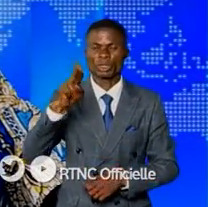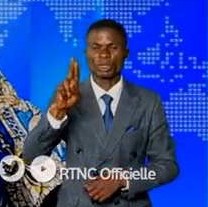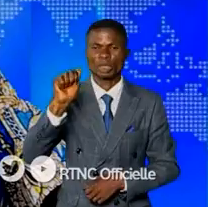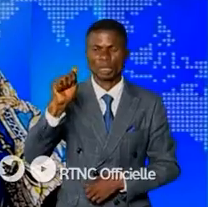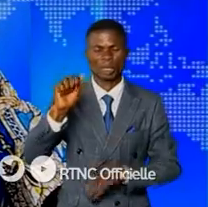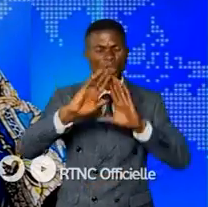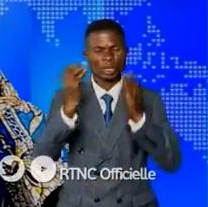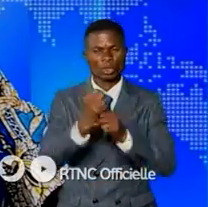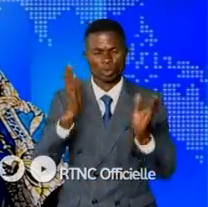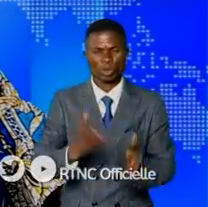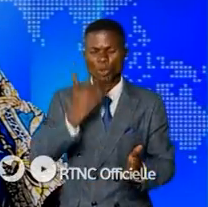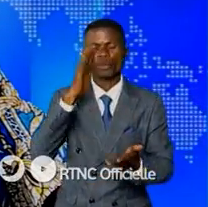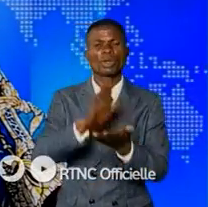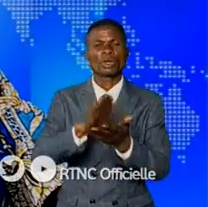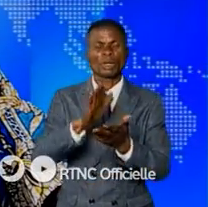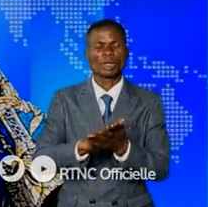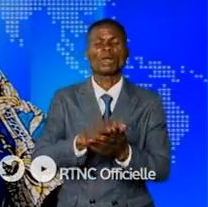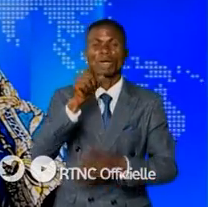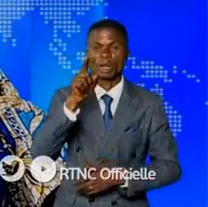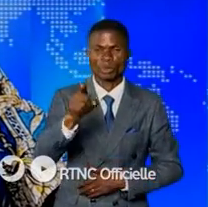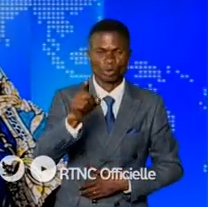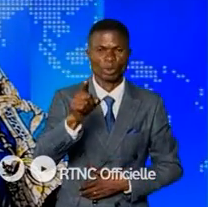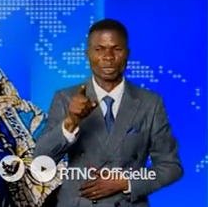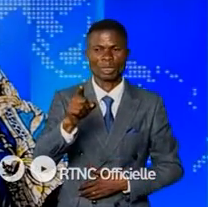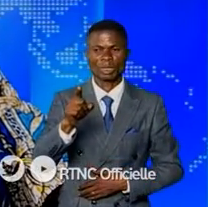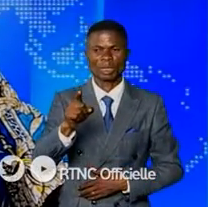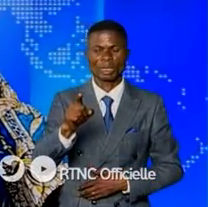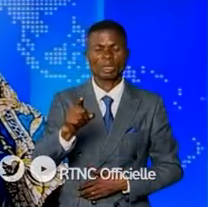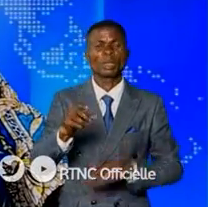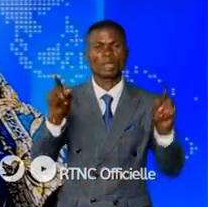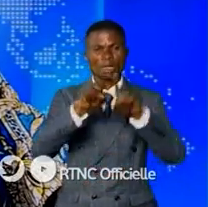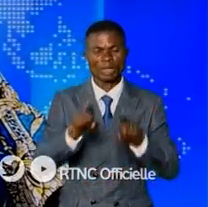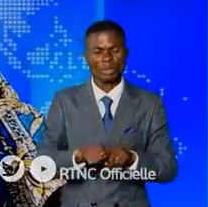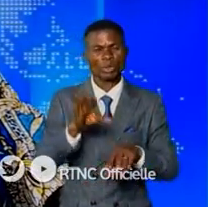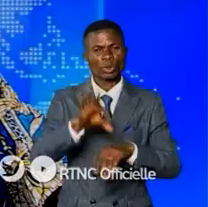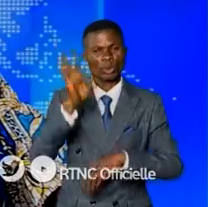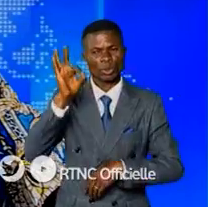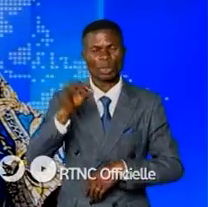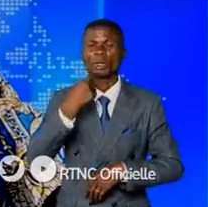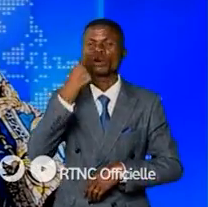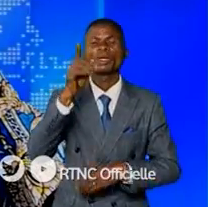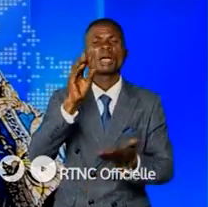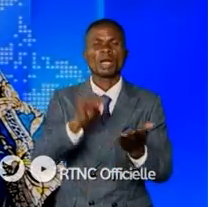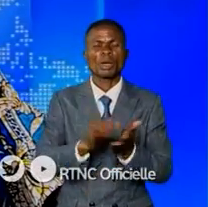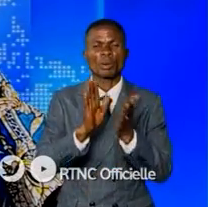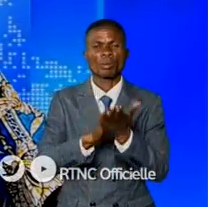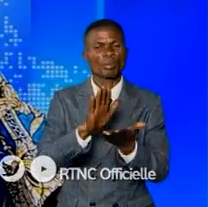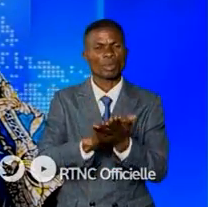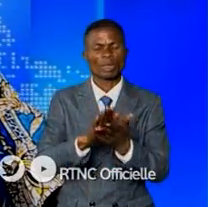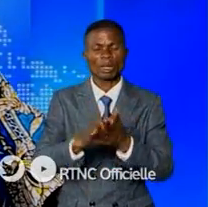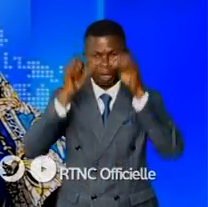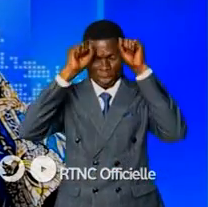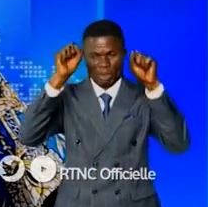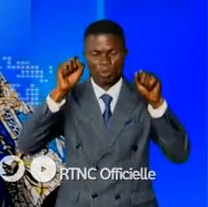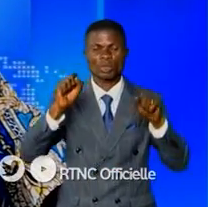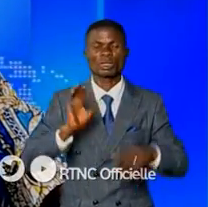vous présente ses vives et chaleureuses félicitations. Elle saisit par ailleurs cette opportunité pour remercier le président de la République, chef de